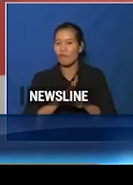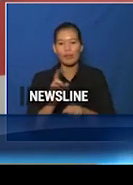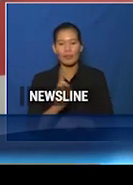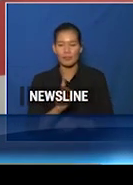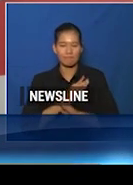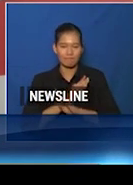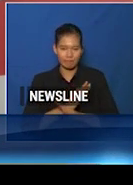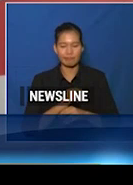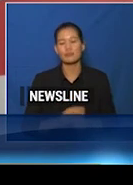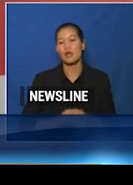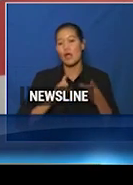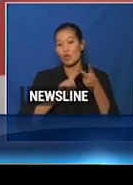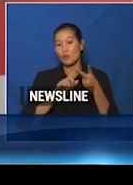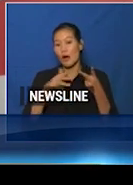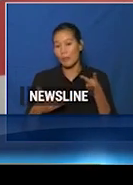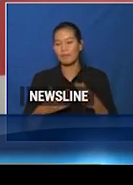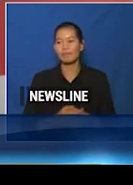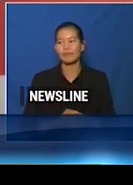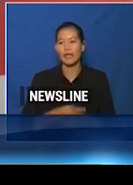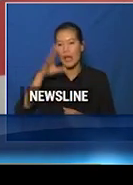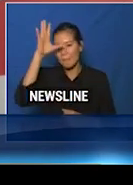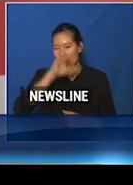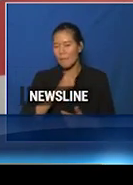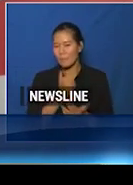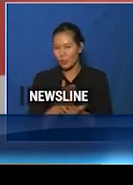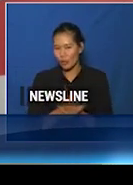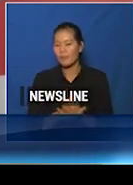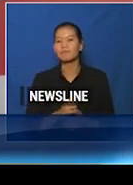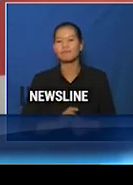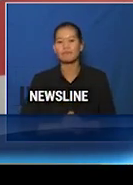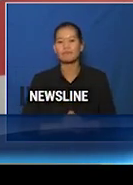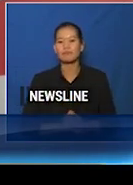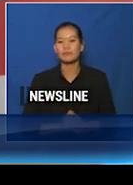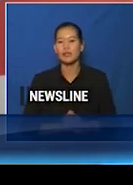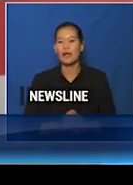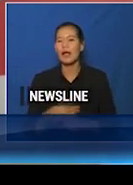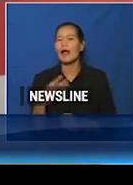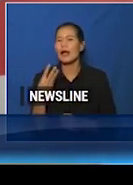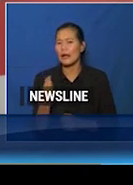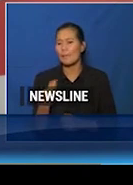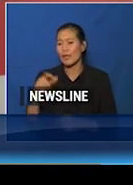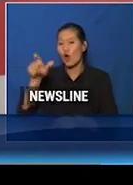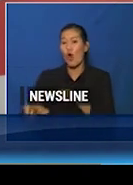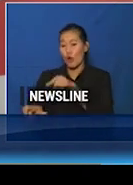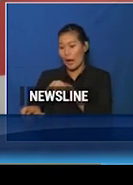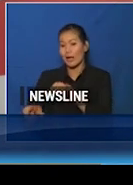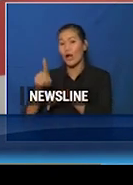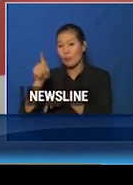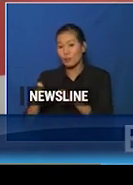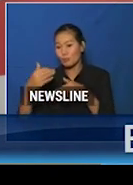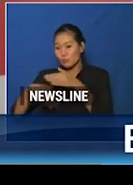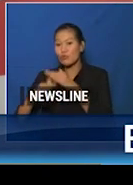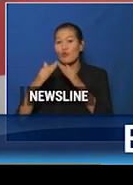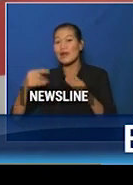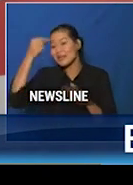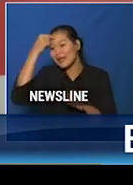Kemudian yang kedua kita harus memahami betul Kapan sih seseorang itu perlu ke rumah sakit Hai